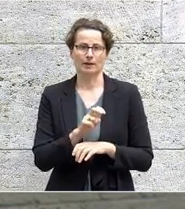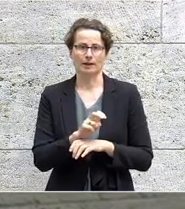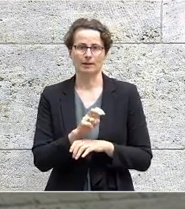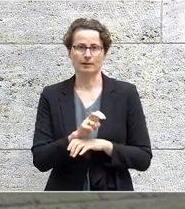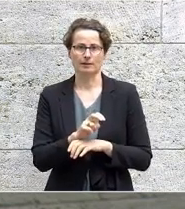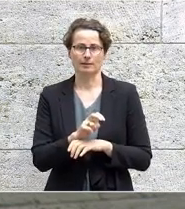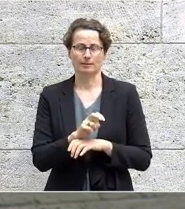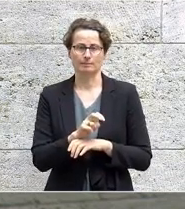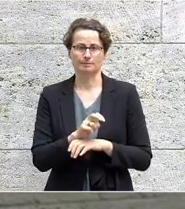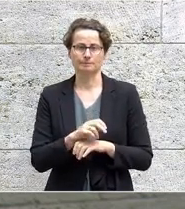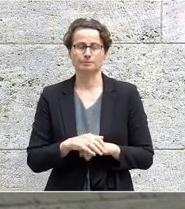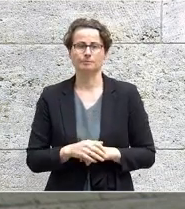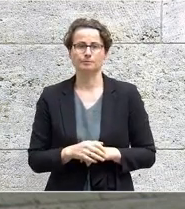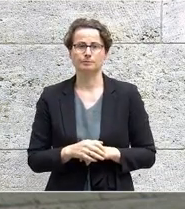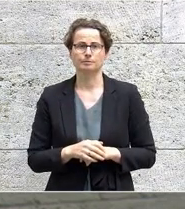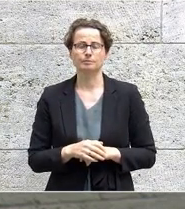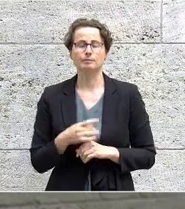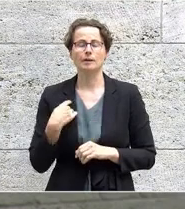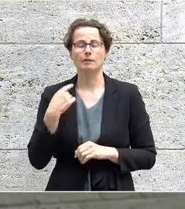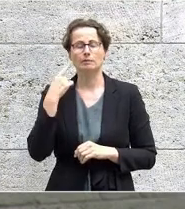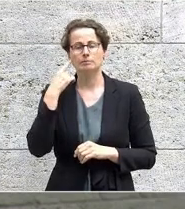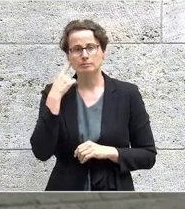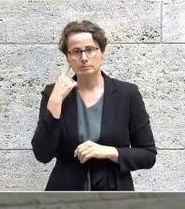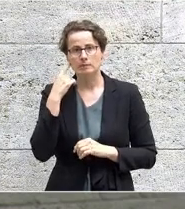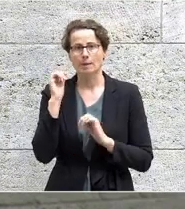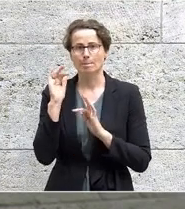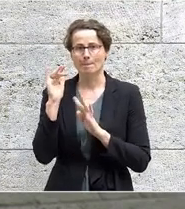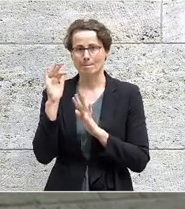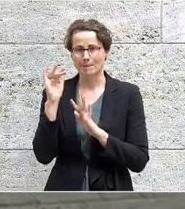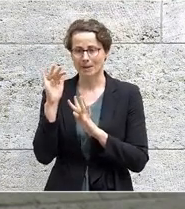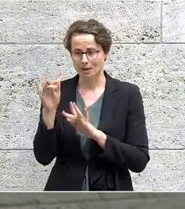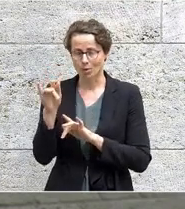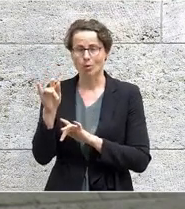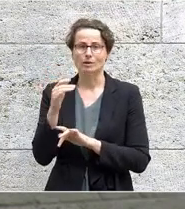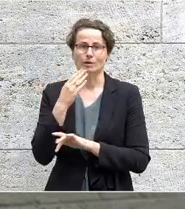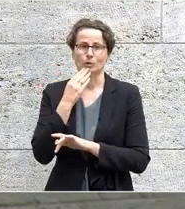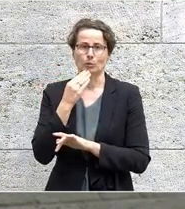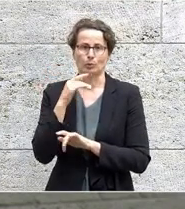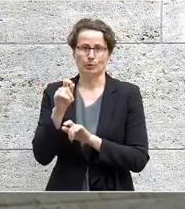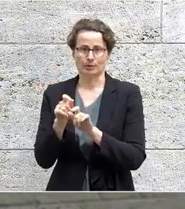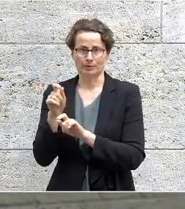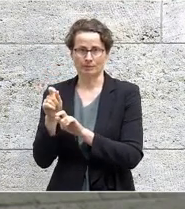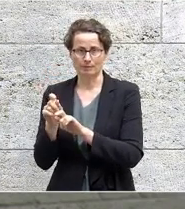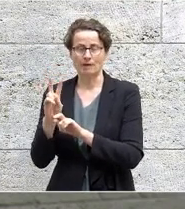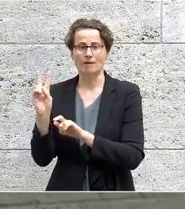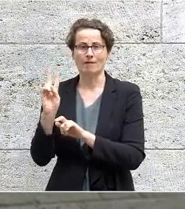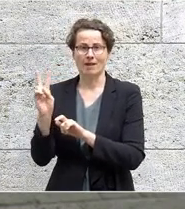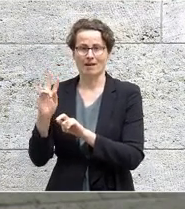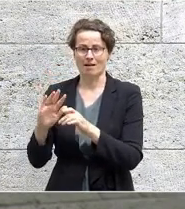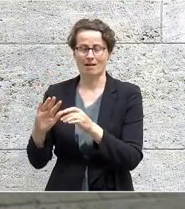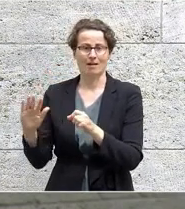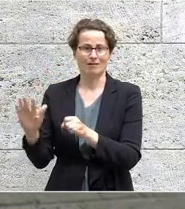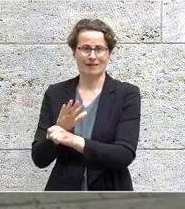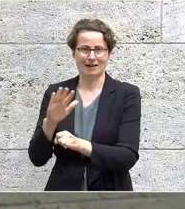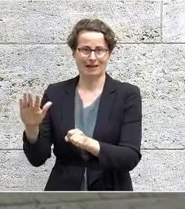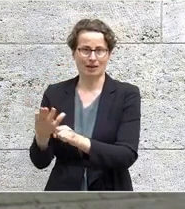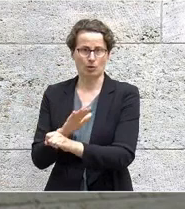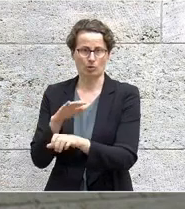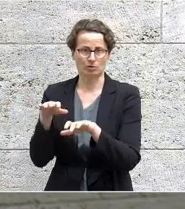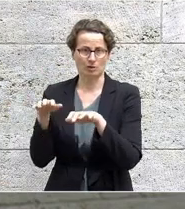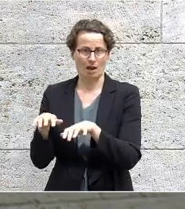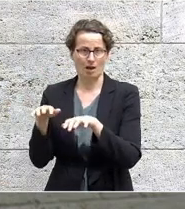Auch denken wir an die Millionen Juden, die in den Vernichtungslagern ermordet